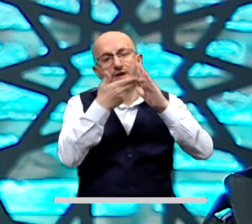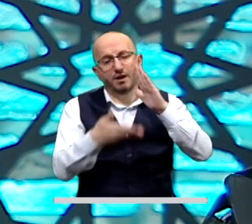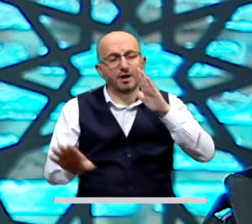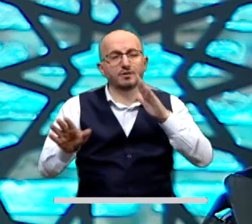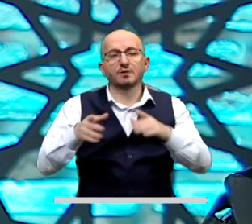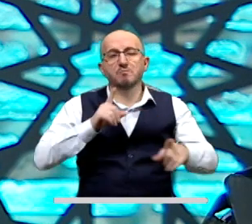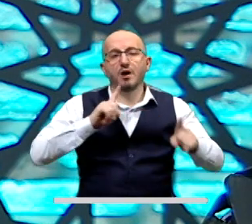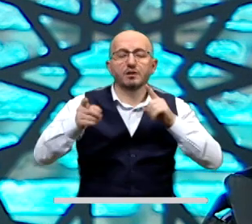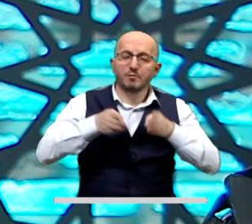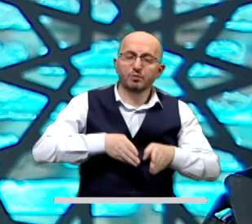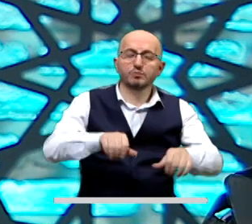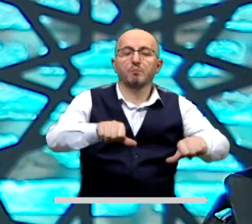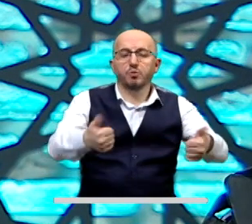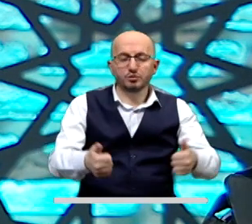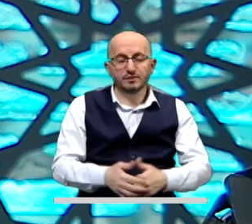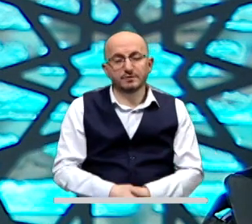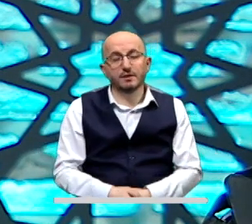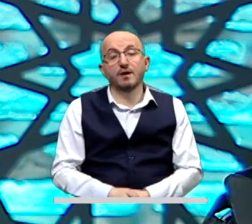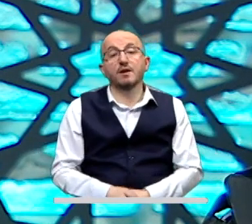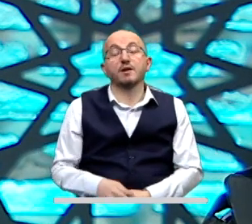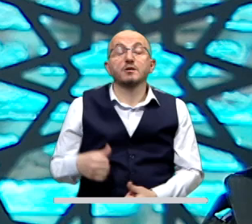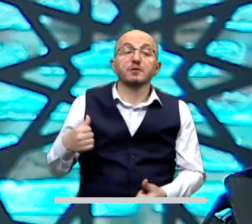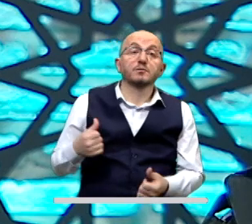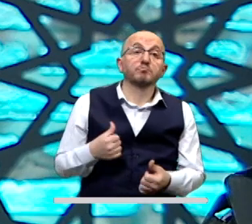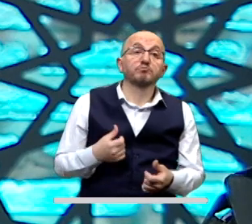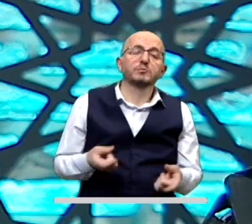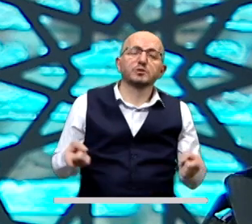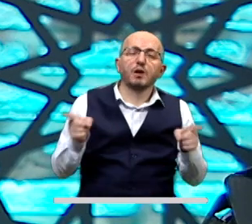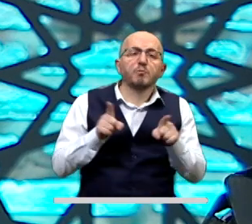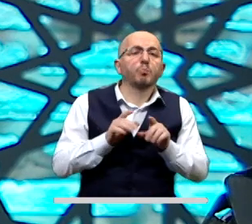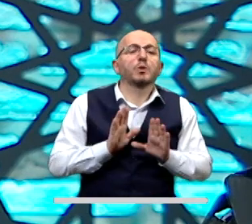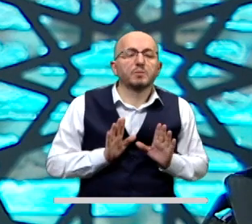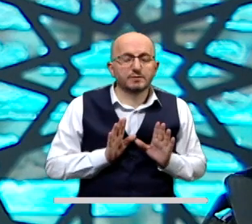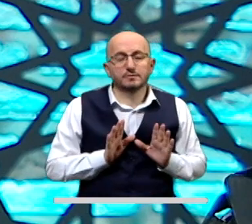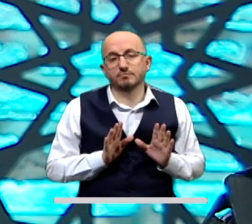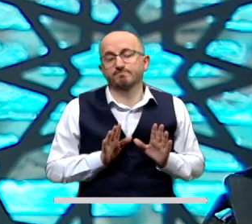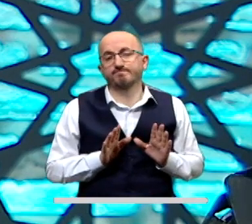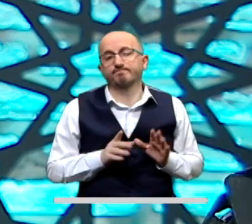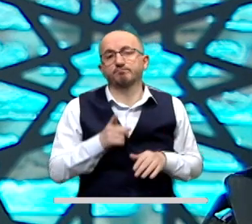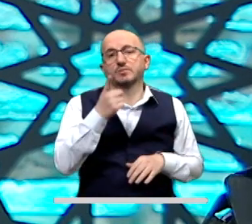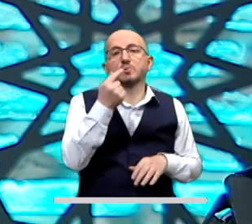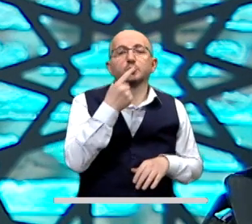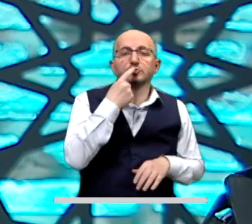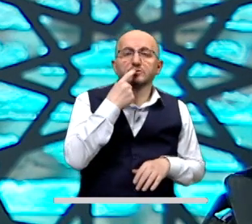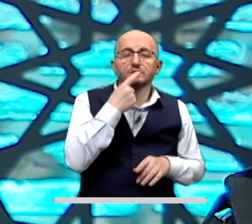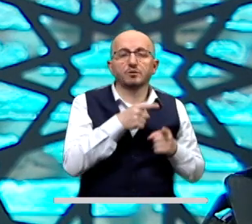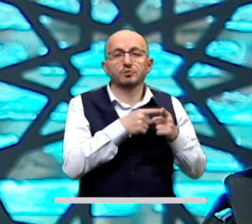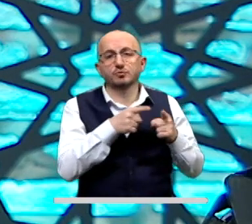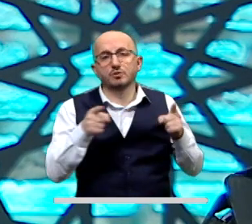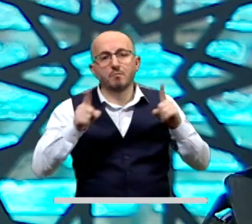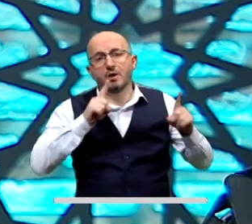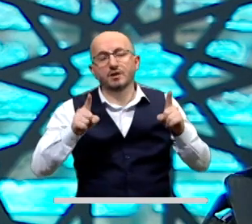mahkemeye yoluyla da boşandık diyor Bir daha hiçbir şekilde de araya gelmedik bir buçuk yıl süren mahkeme